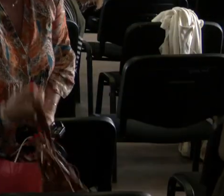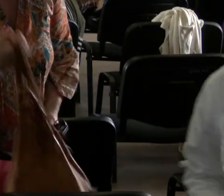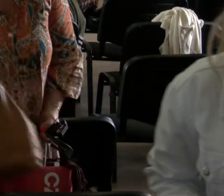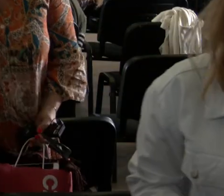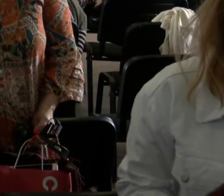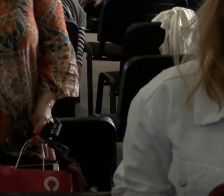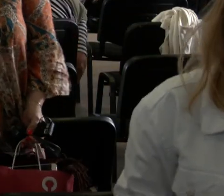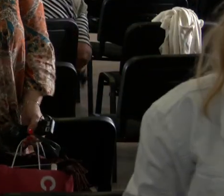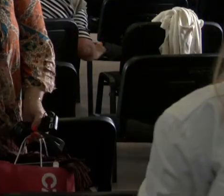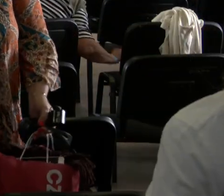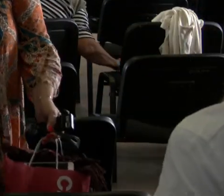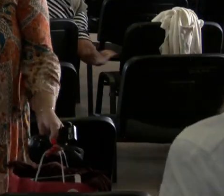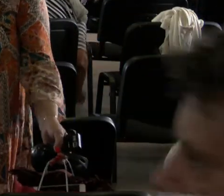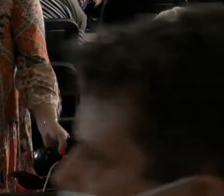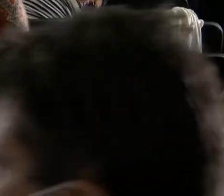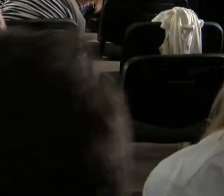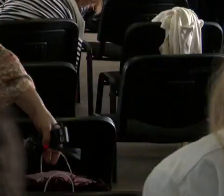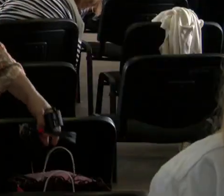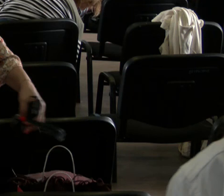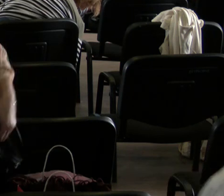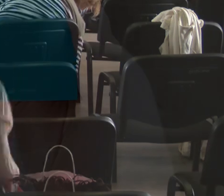a gdzieś